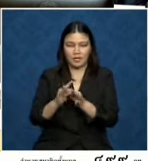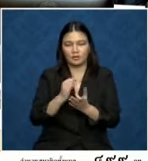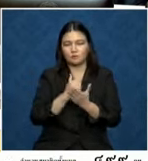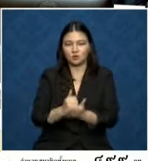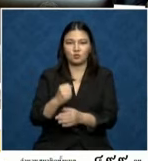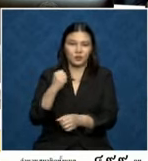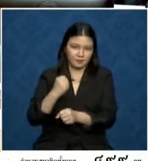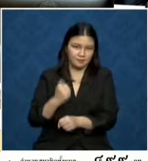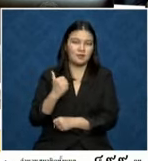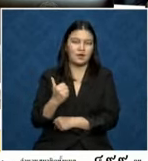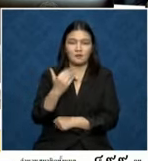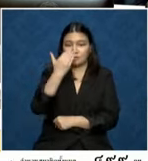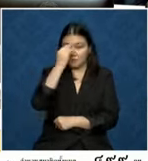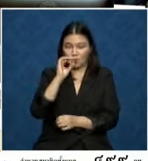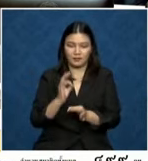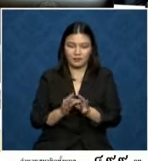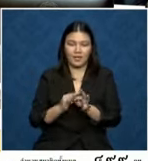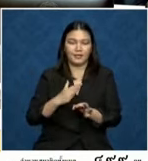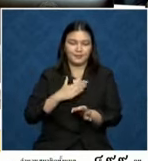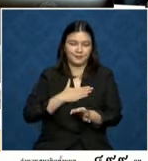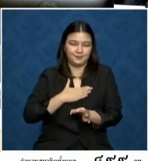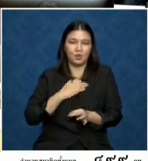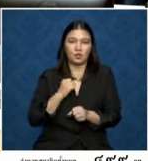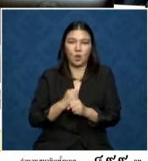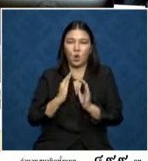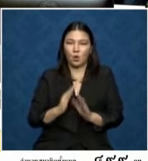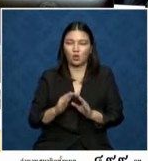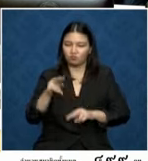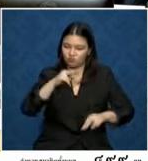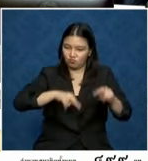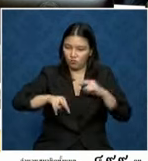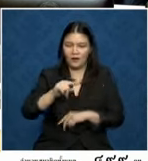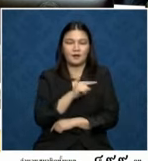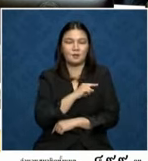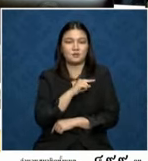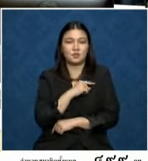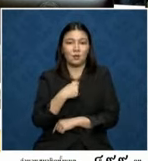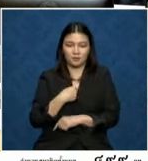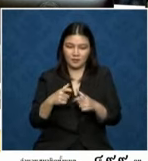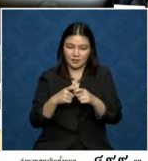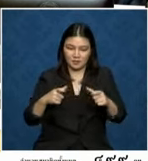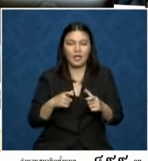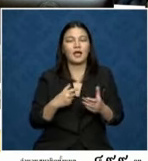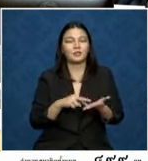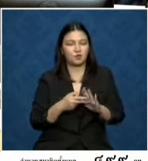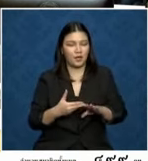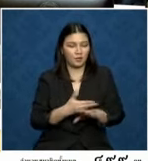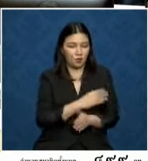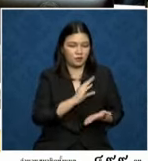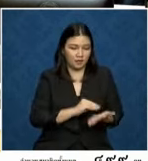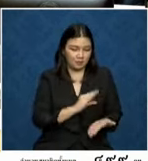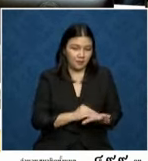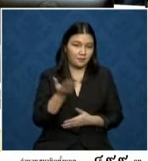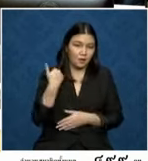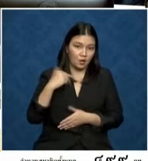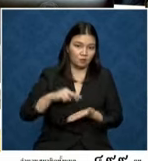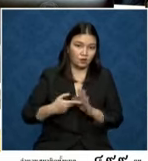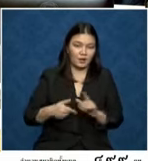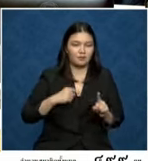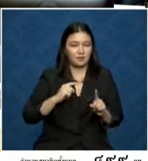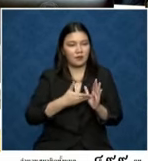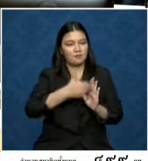นาคารถือว่ามีบทบาทสำคัญในการควบคุมความผิดอันเกิดจากการใช้เช็คด้วยการอาจจะบันทึกข้อมูลหรือประวัติของลูกค้าที่เคยถูกปฏิเสธ